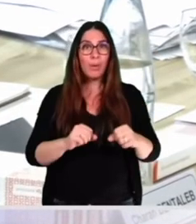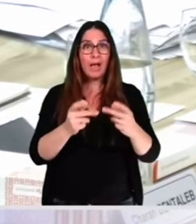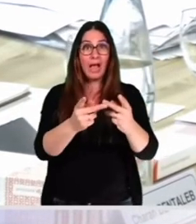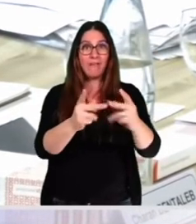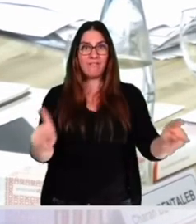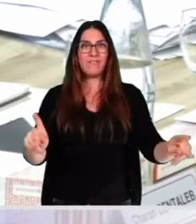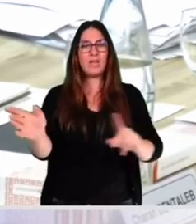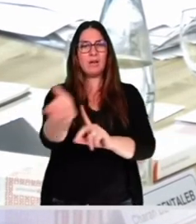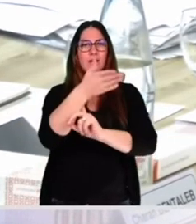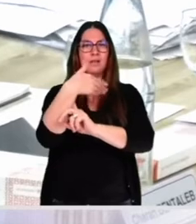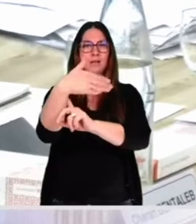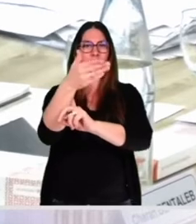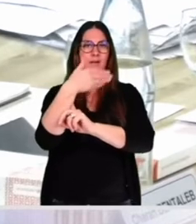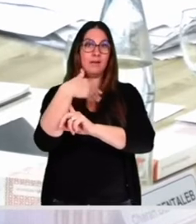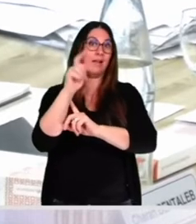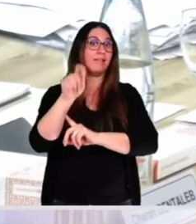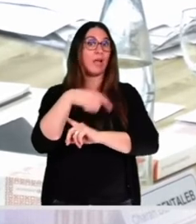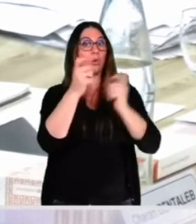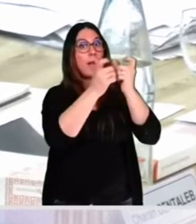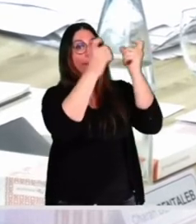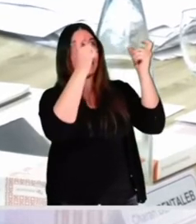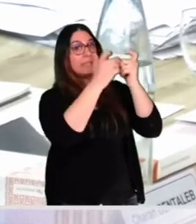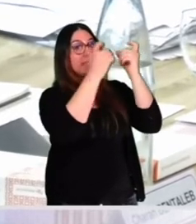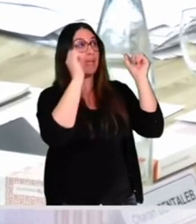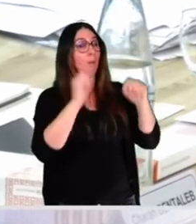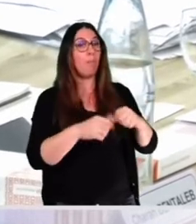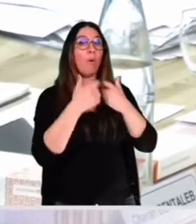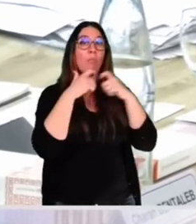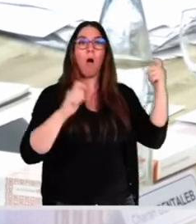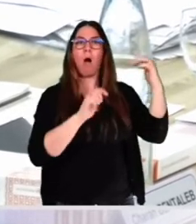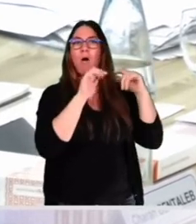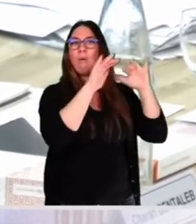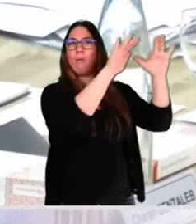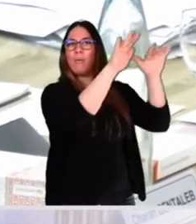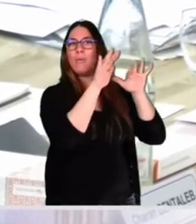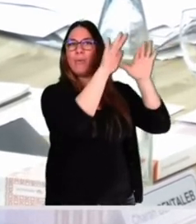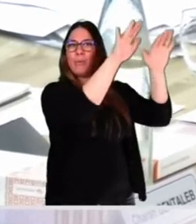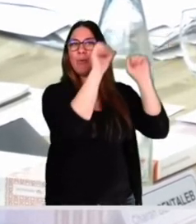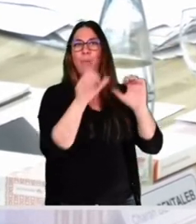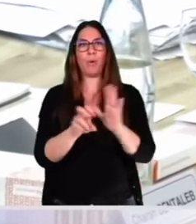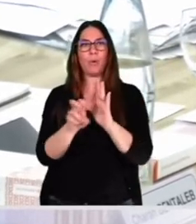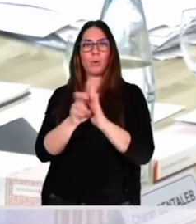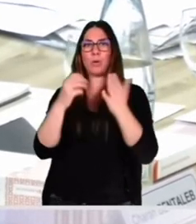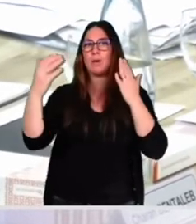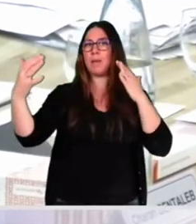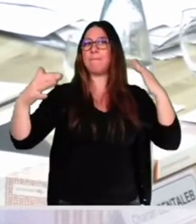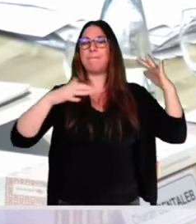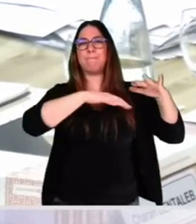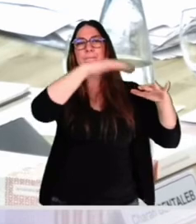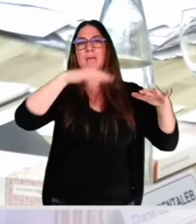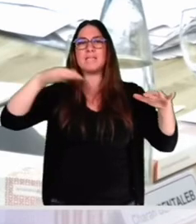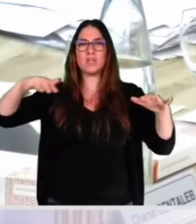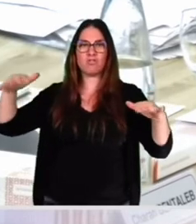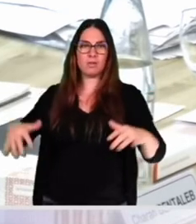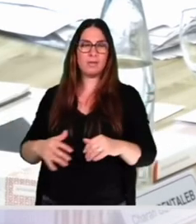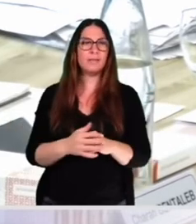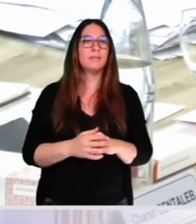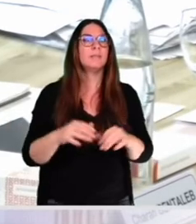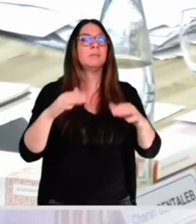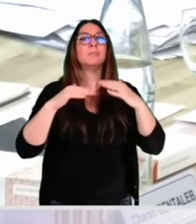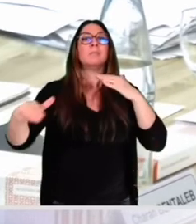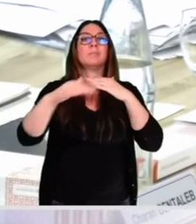son emblématique site naturel, facilitant son accès fluide et valorisant la relation entre Grenoble et son paysage. En complément, l'esplanade